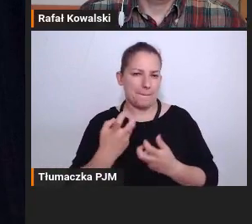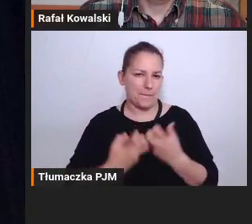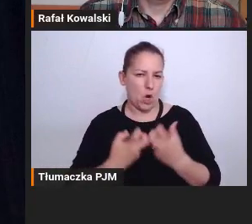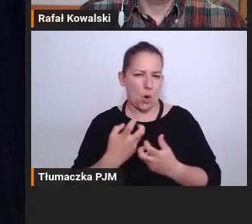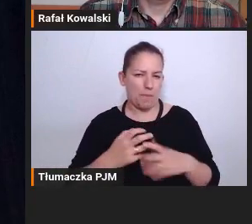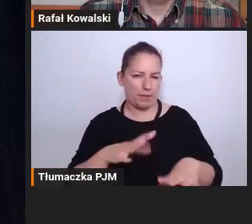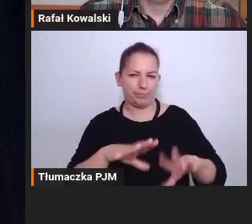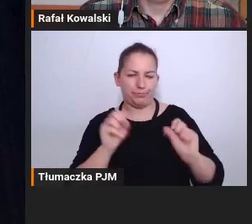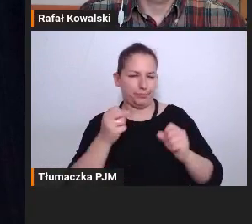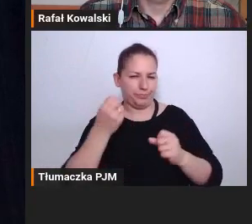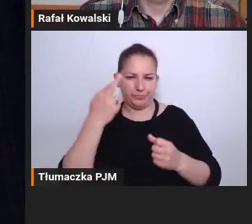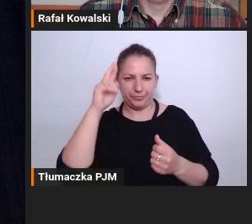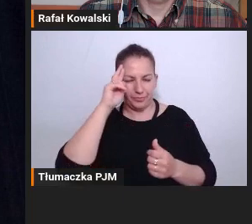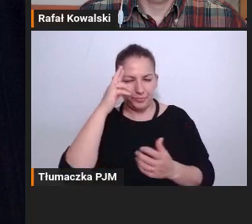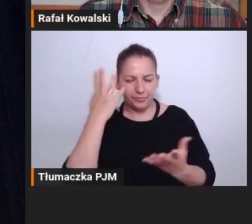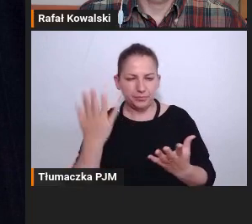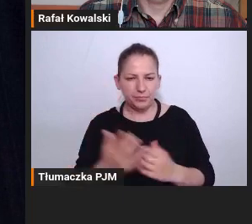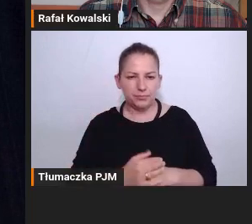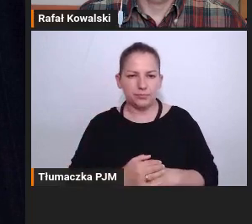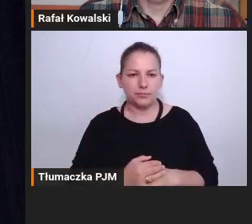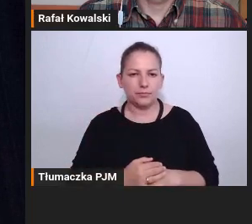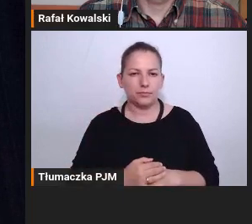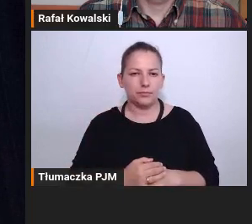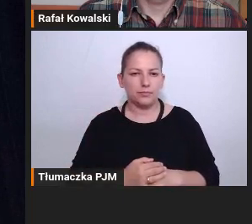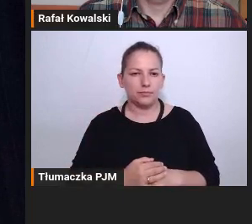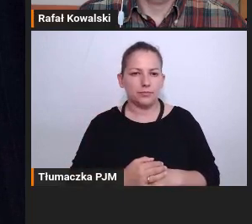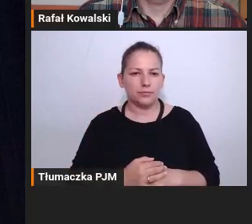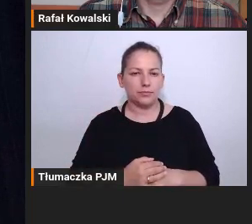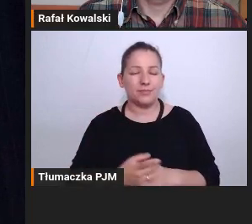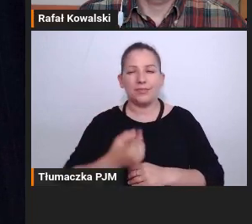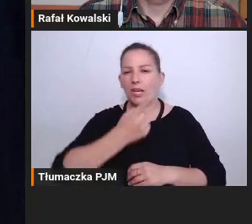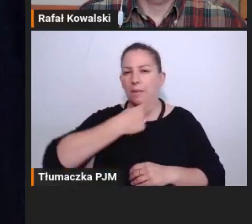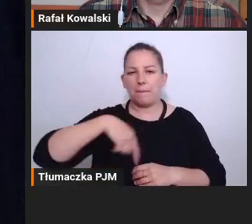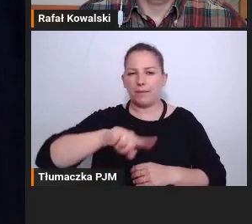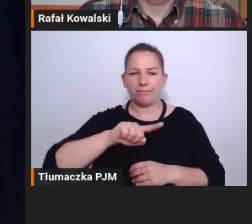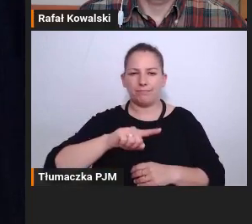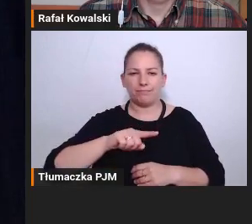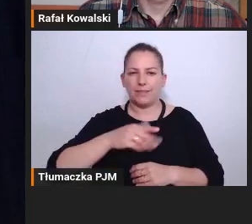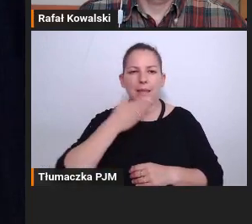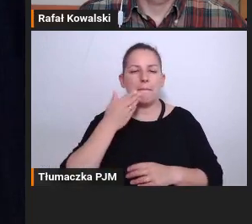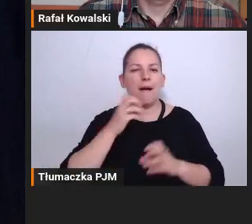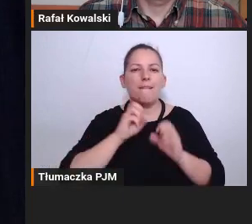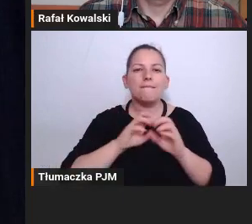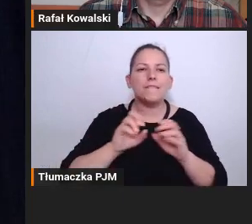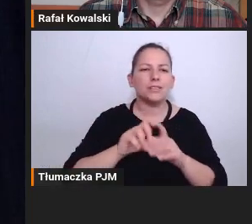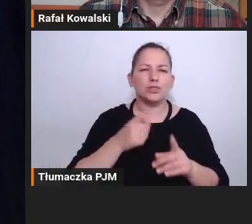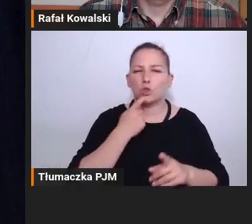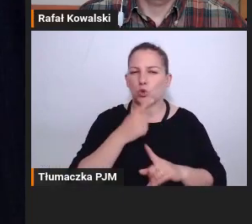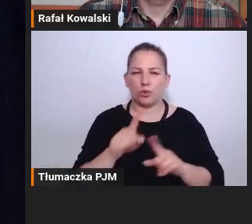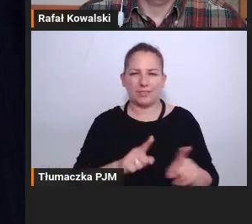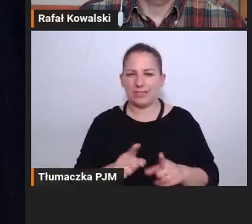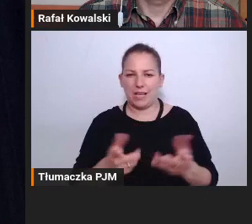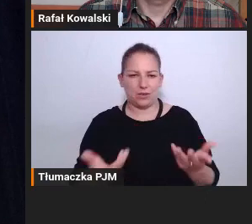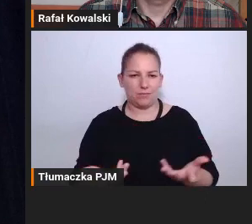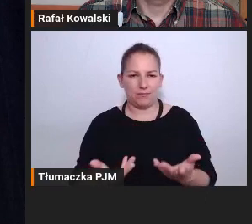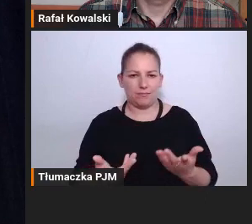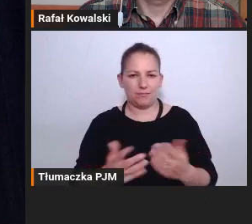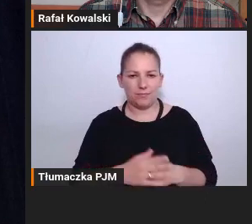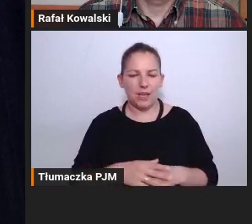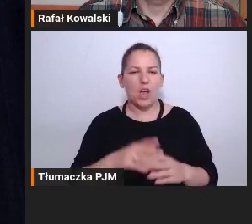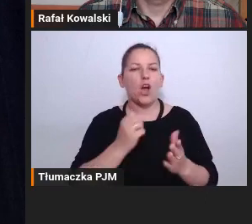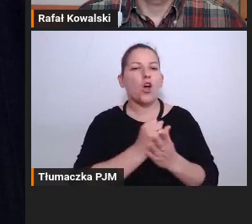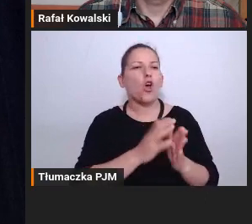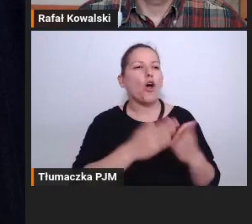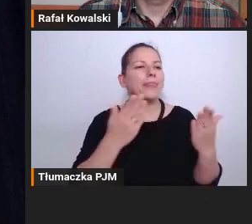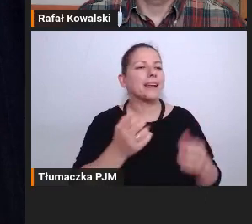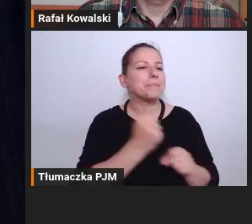problematyczna, bo my tak naprawdę nie mamy definicji siły wyższej, nie mamy definicji w kodeksie pracy